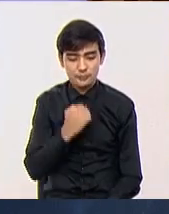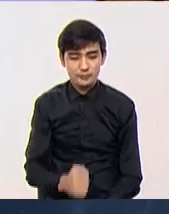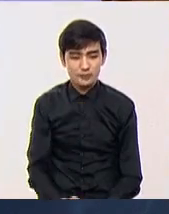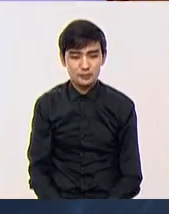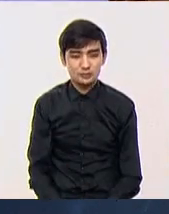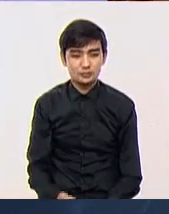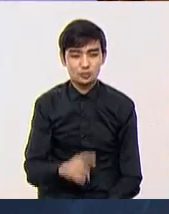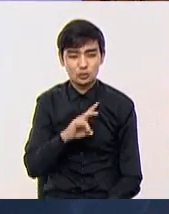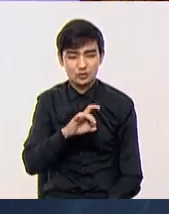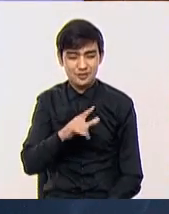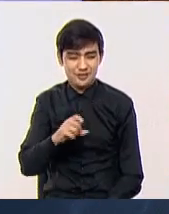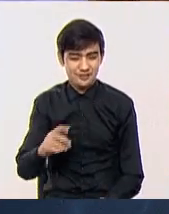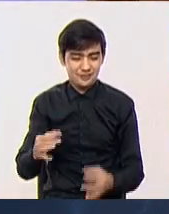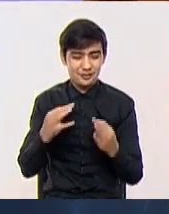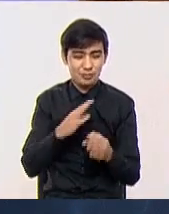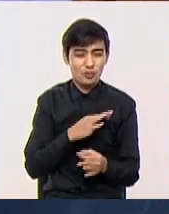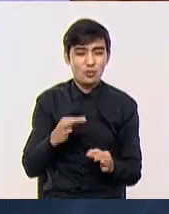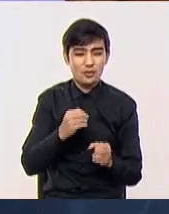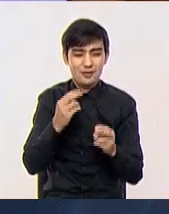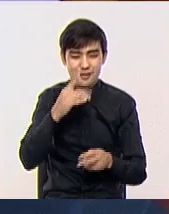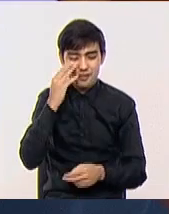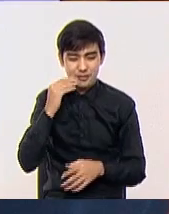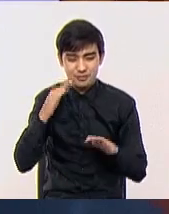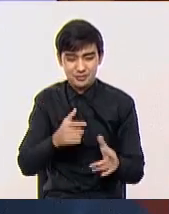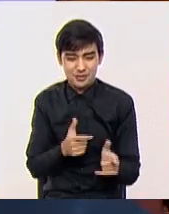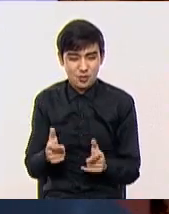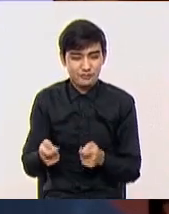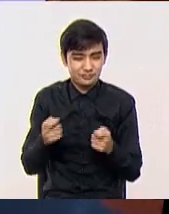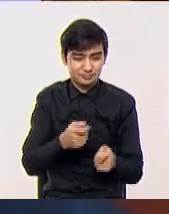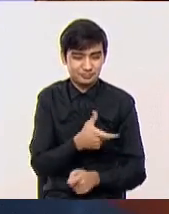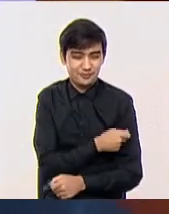Нургали Карабаев рассказал нам о том, как в Алматы готовятся к прибытию вакцины Pfizer.